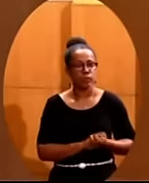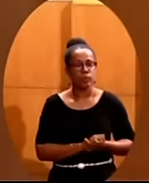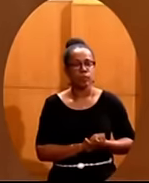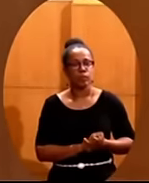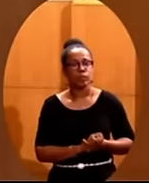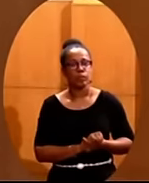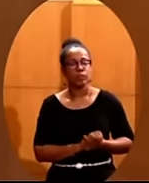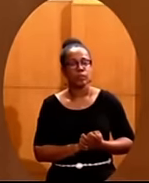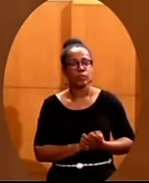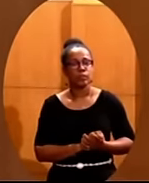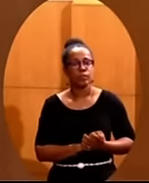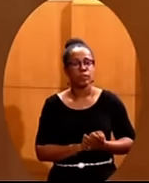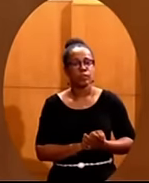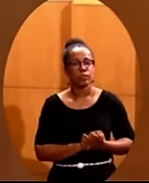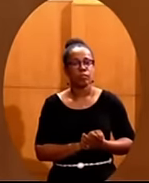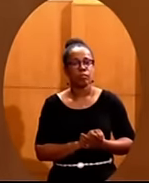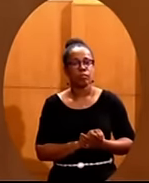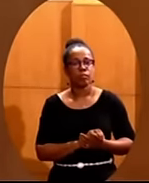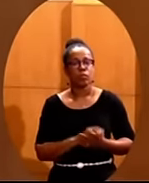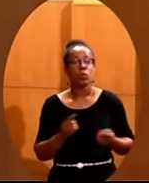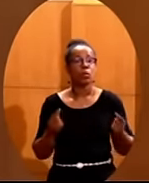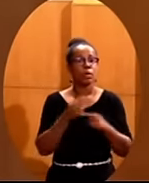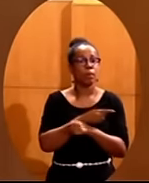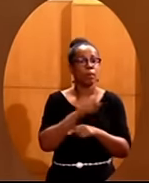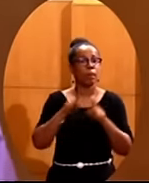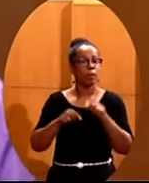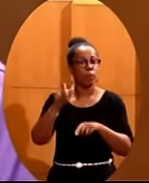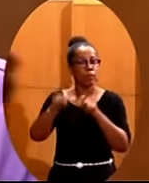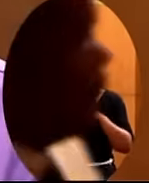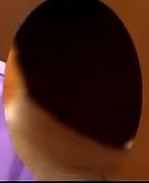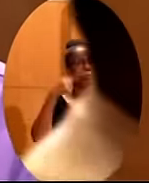changement et contrairement à ce que l'on